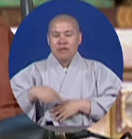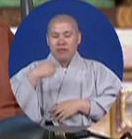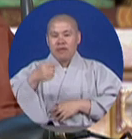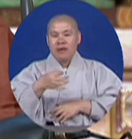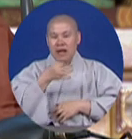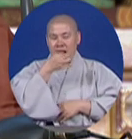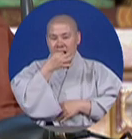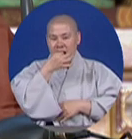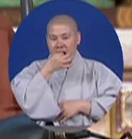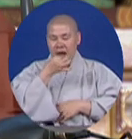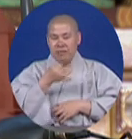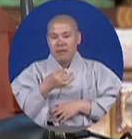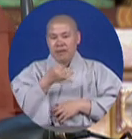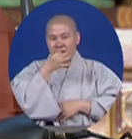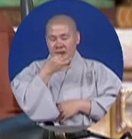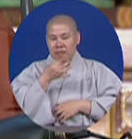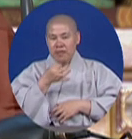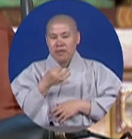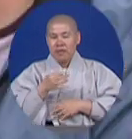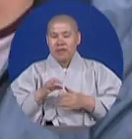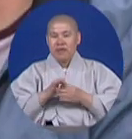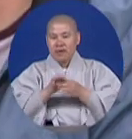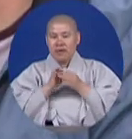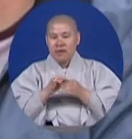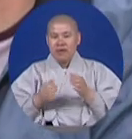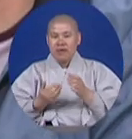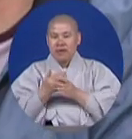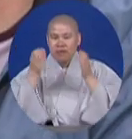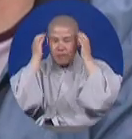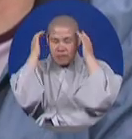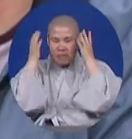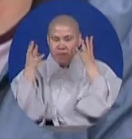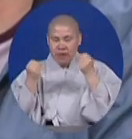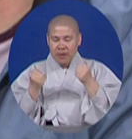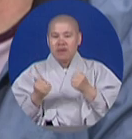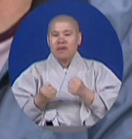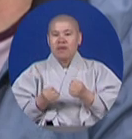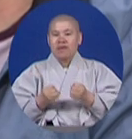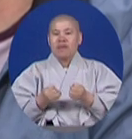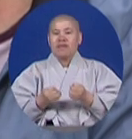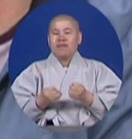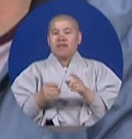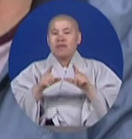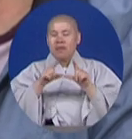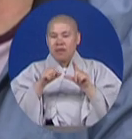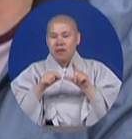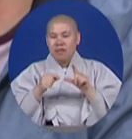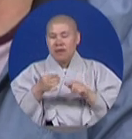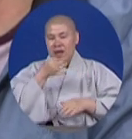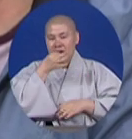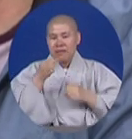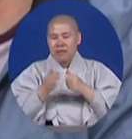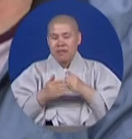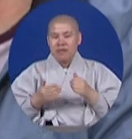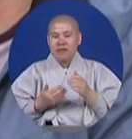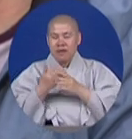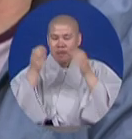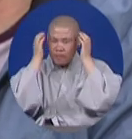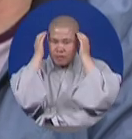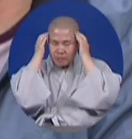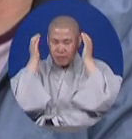말미암아 생긴 고통 이로 말할 수 없어요. 거의가 다 탐욕으로 말미암아 생긴 고통입니다. 그런데 이건 표도